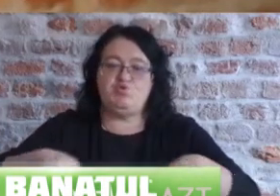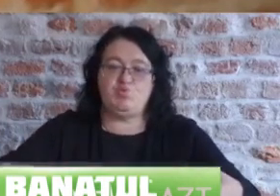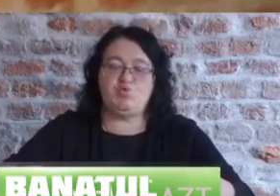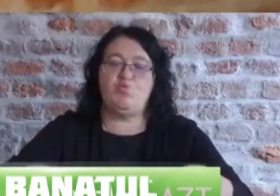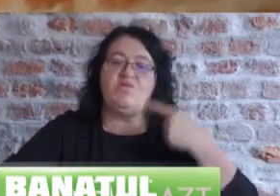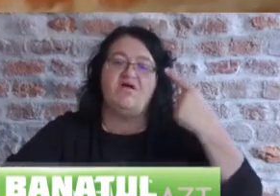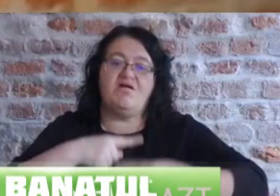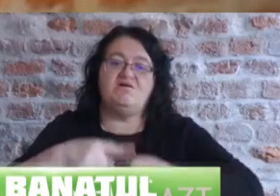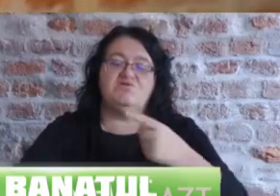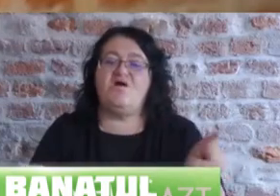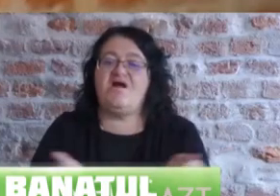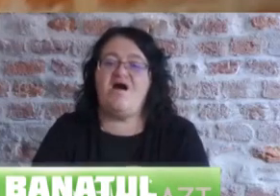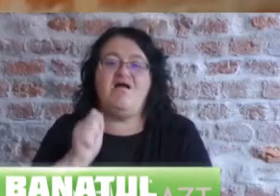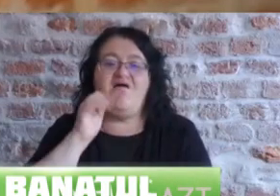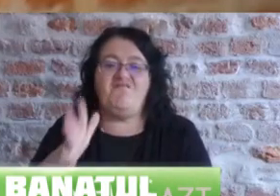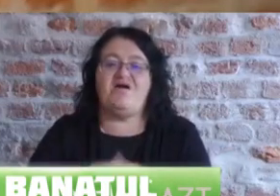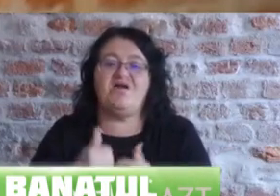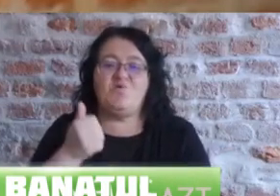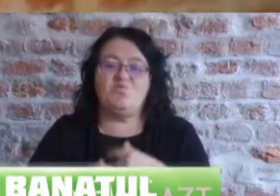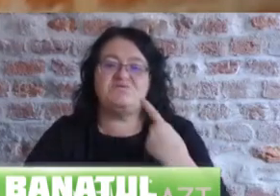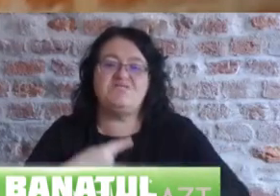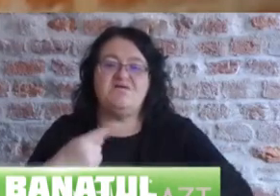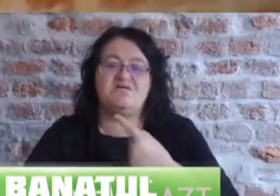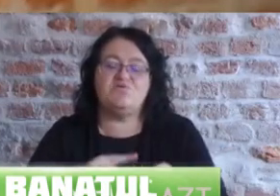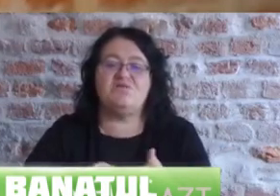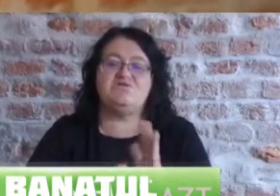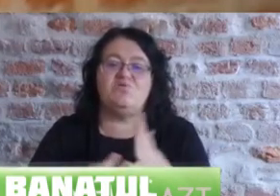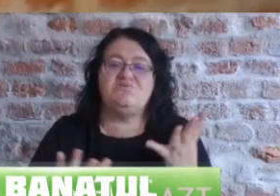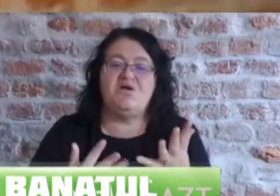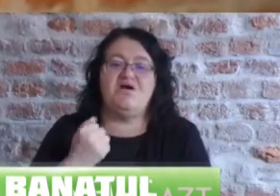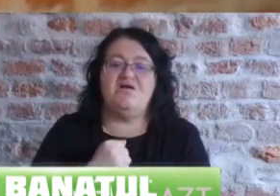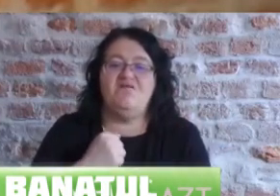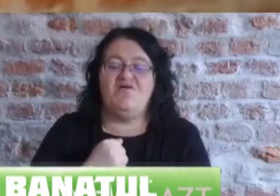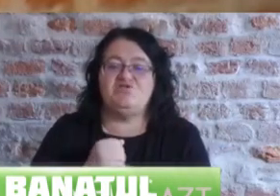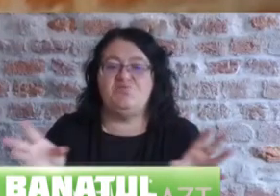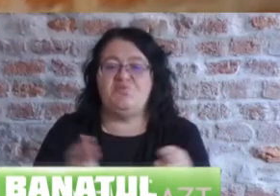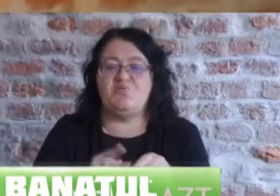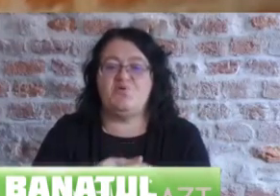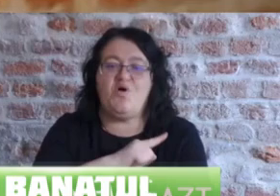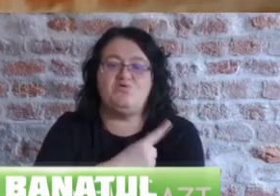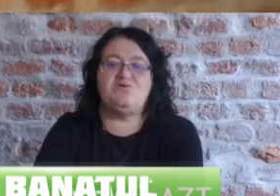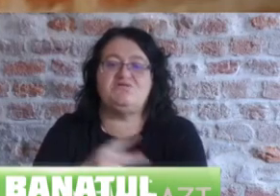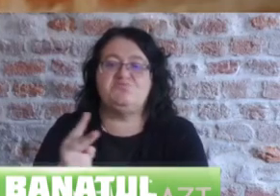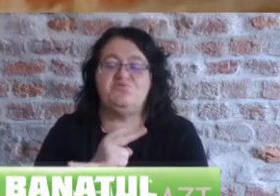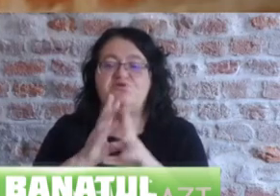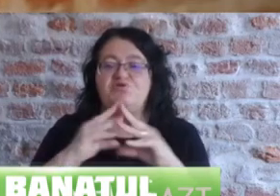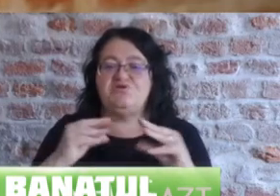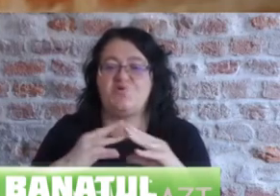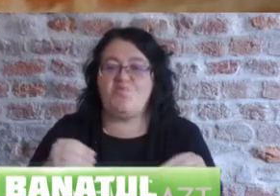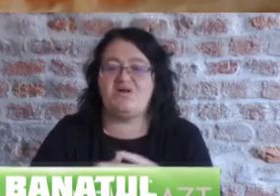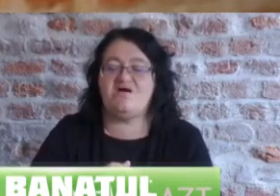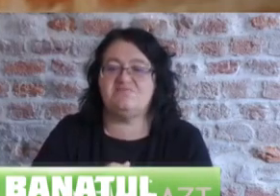Juriul internațional, ca la fiecare concurs internațional de soluții pe care îl organizăm împreună cu autorități publice din România.